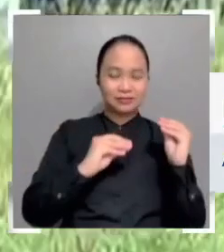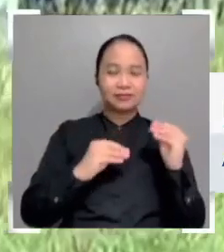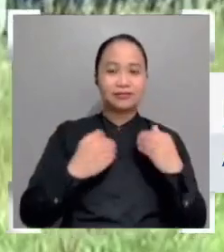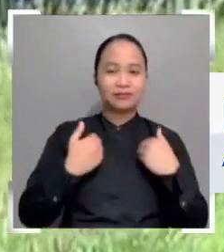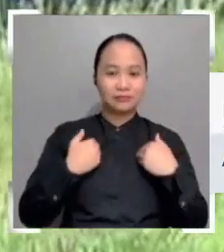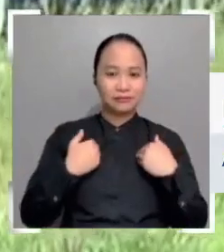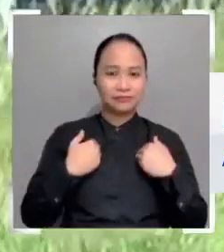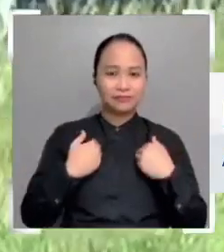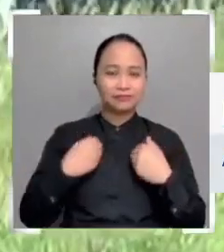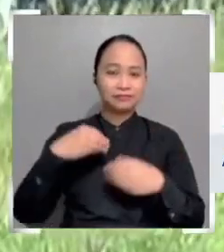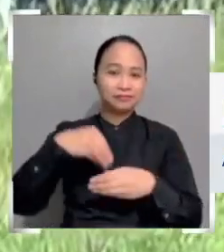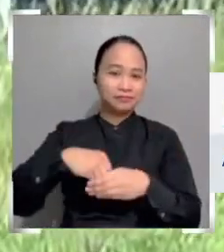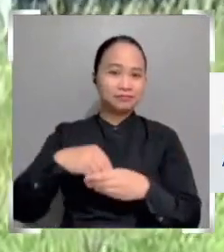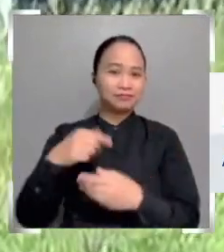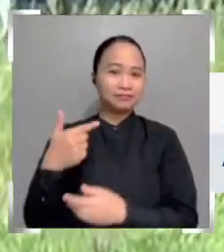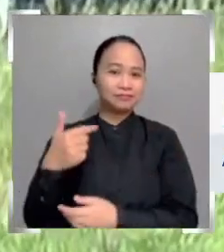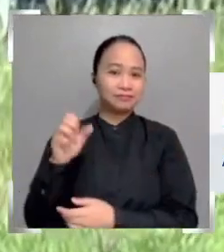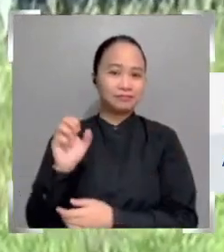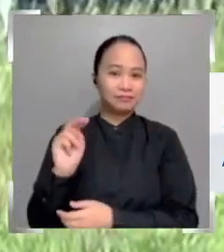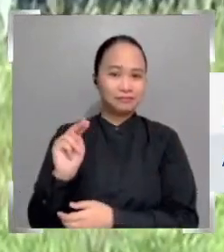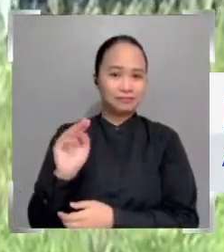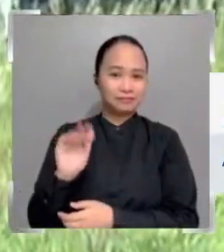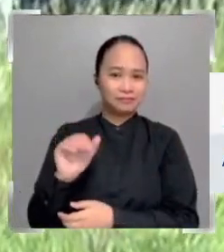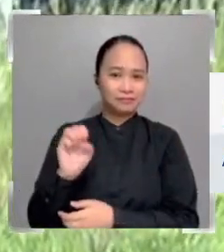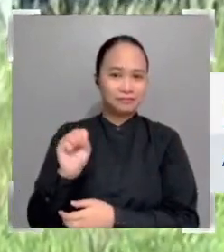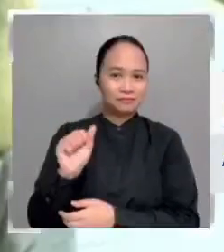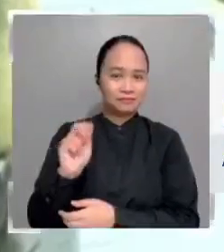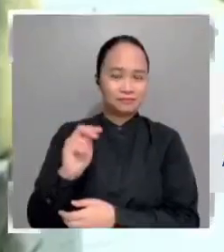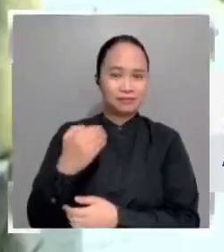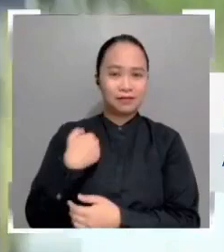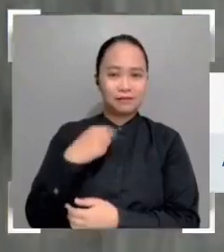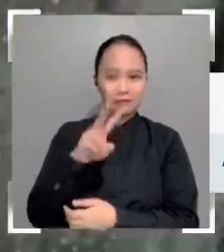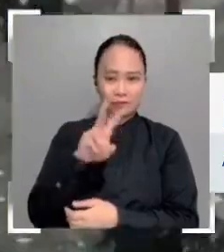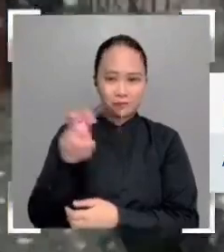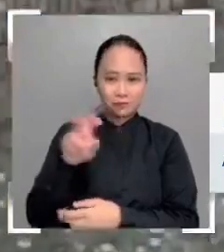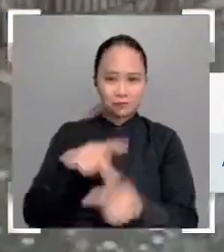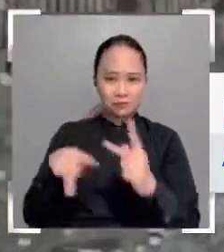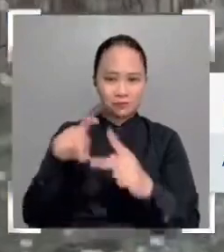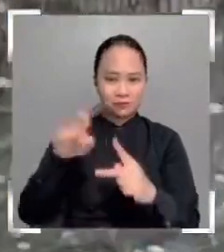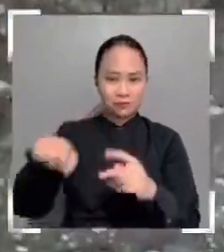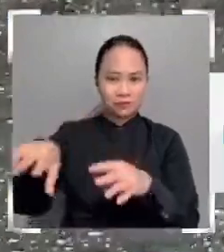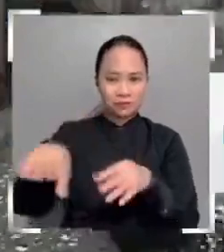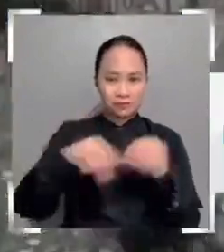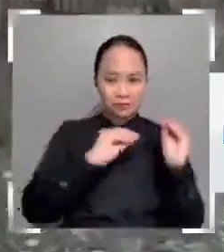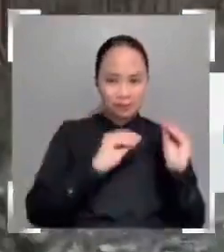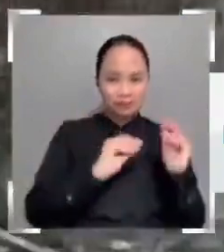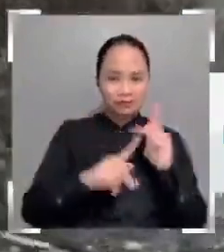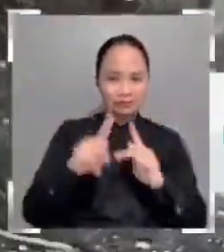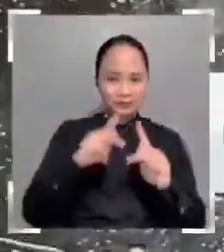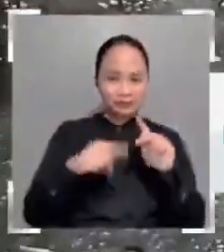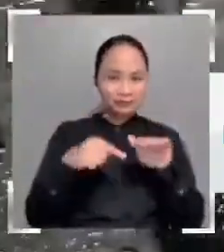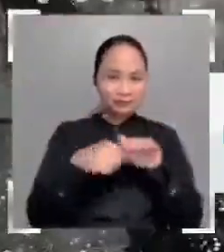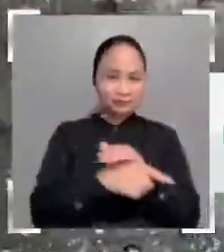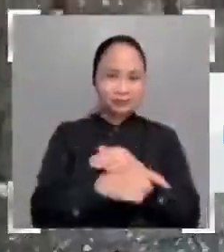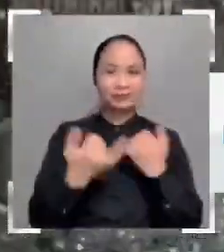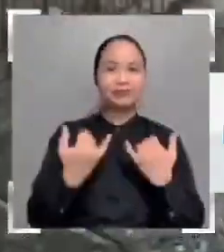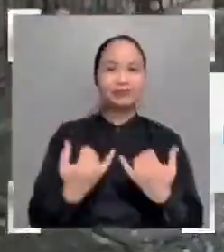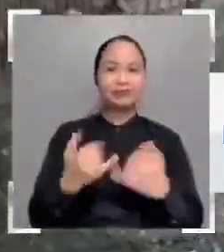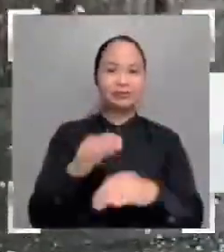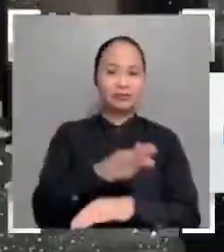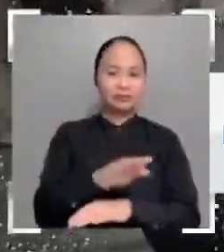City, nasa 200 ang inilikas sa isolation facility. Ngayong hapon, inulan ang ilang bahagi ng